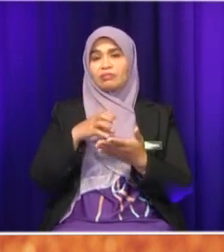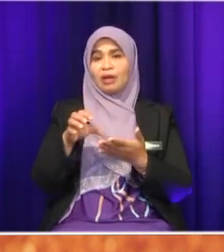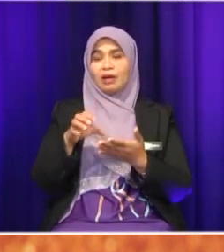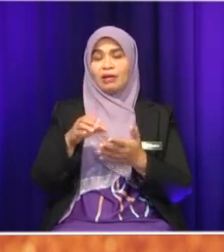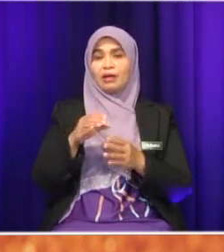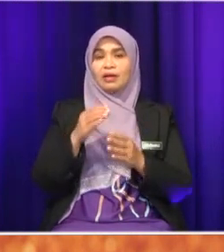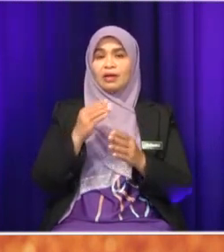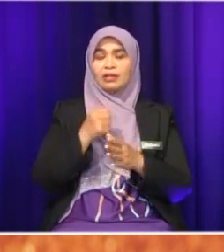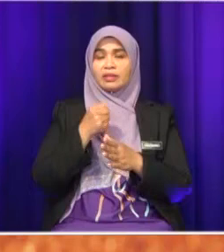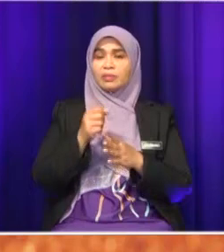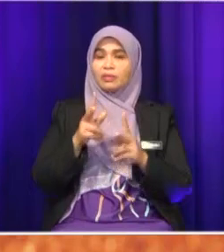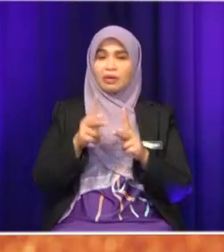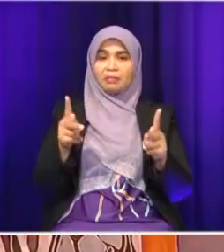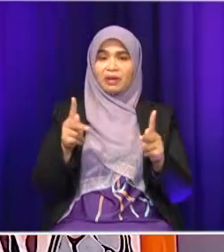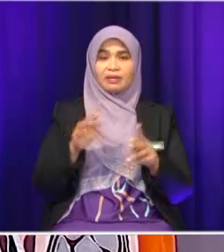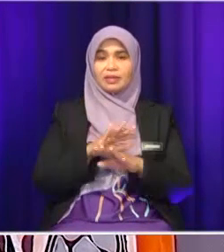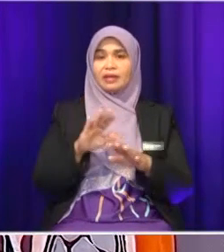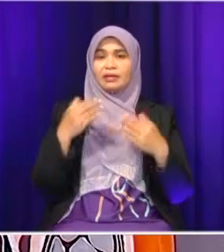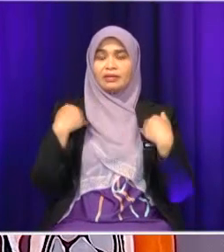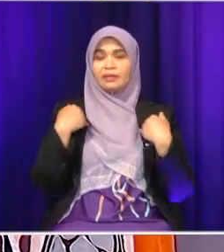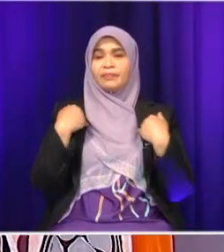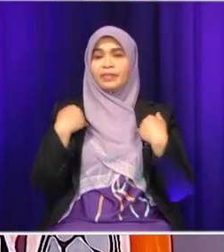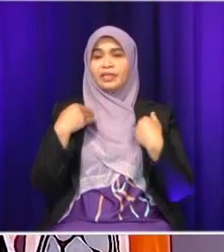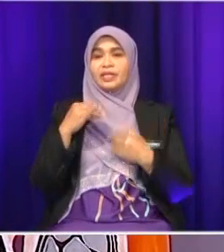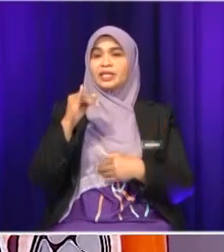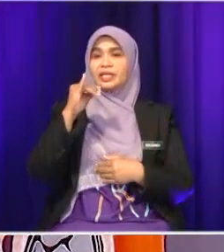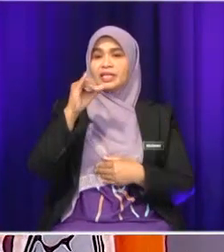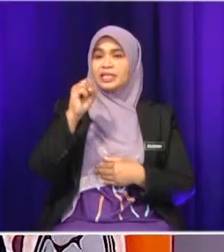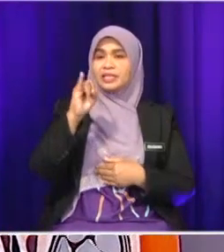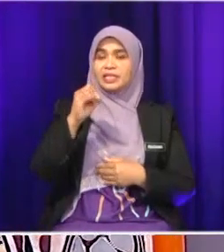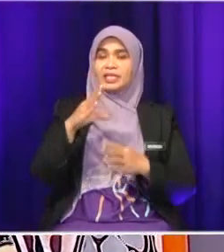kekar kemudian isi dia tuh ya